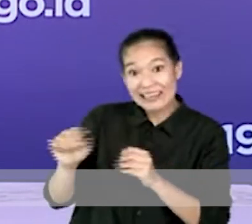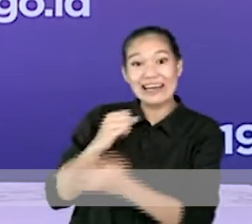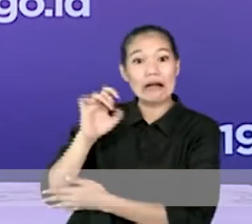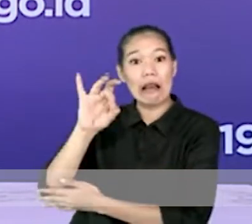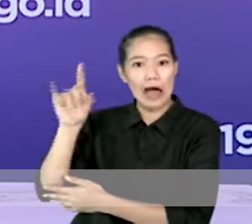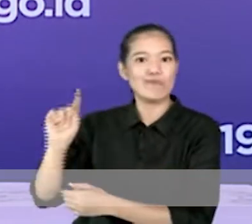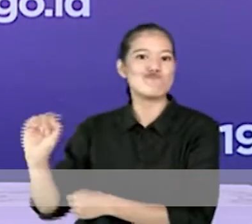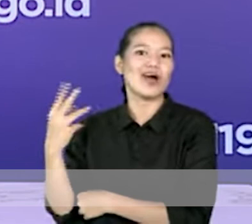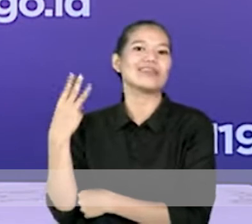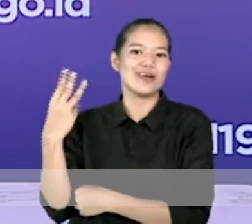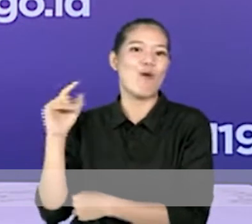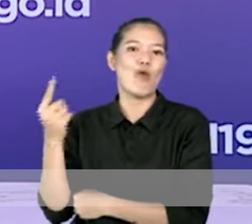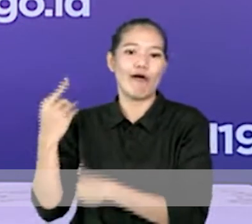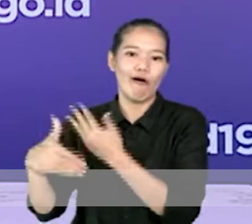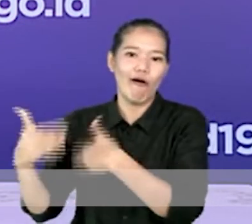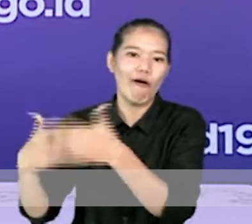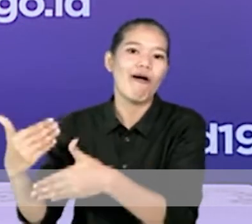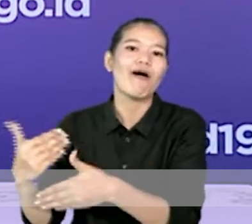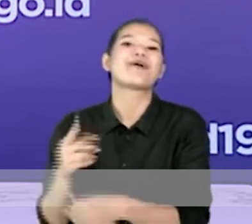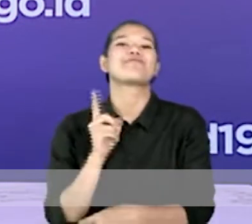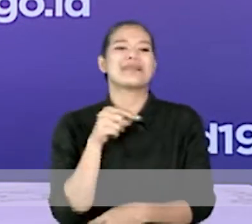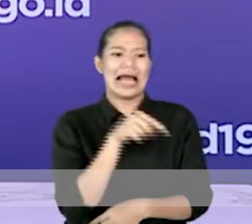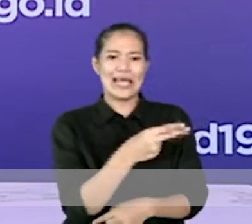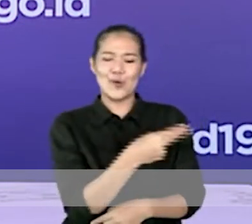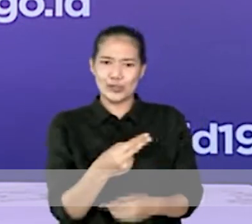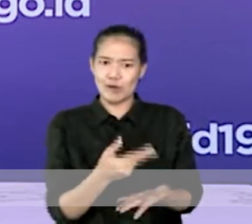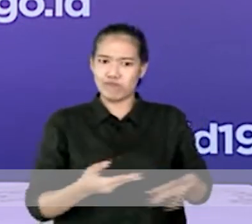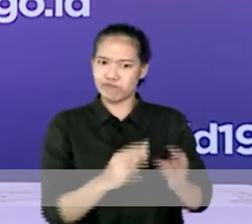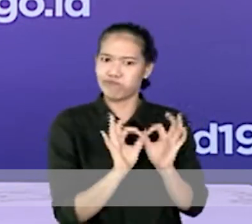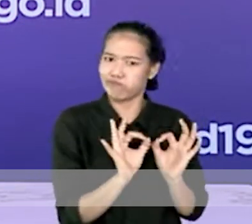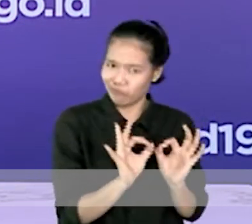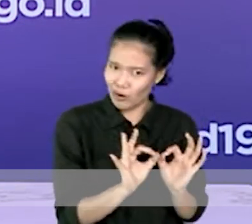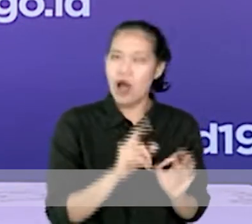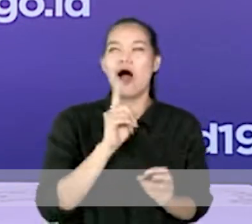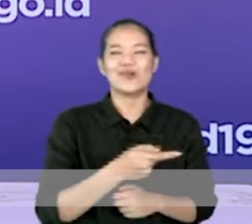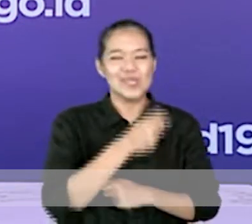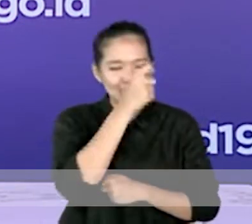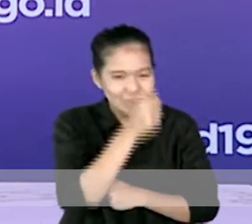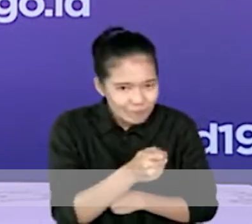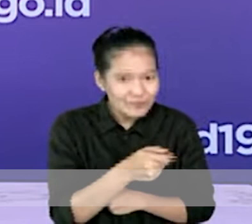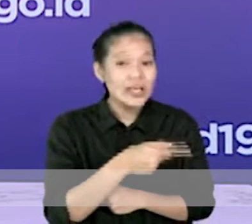kasus ketiga. Perkembangan yang baik ini sudah sepatutnya kita apresiasi